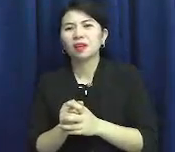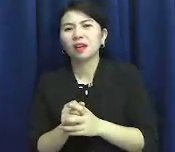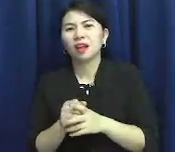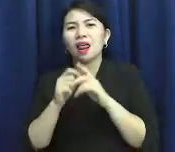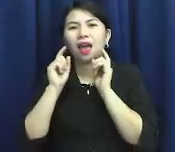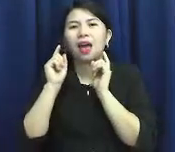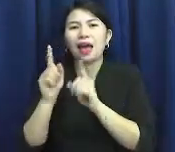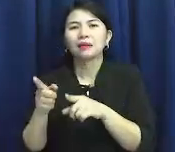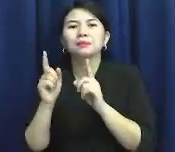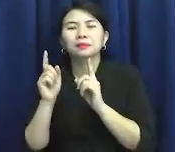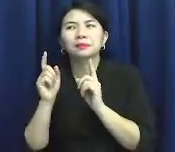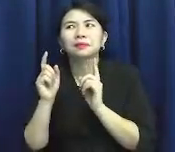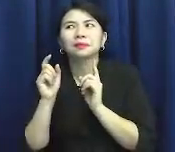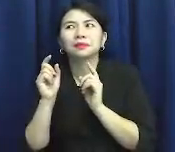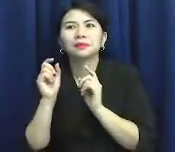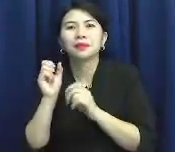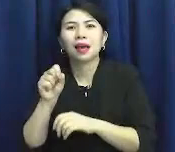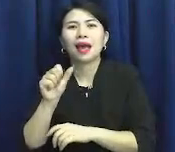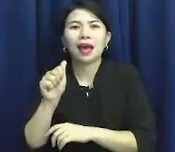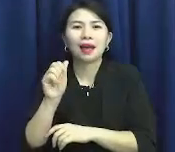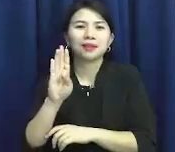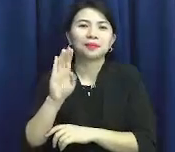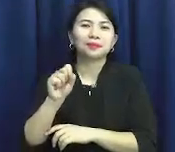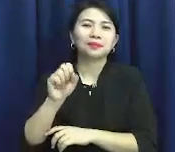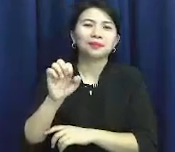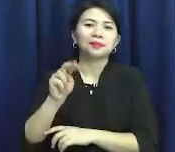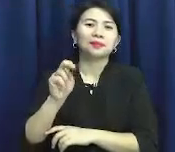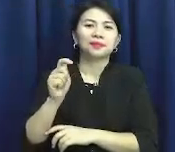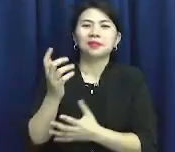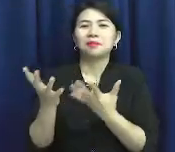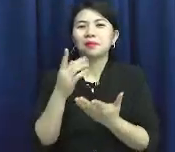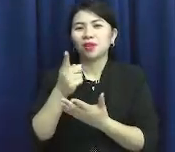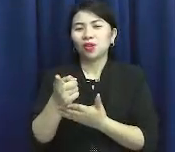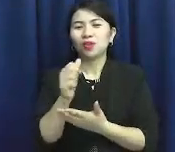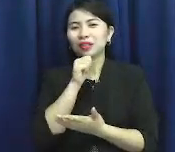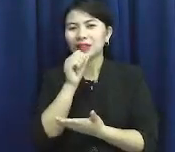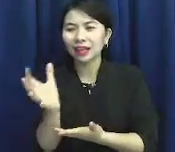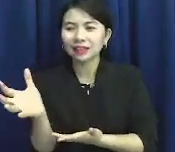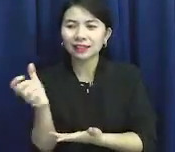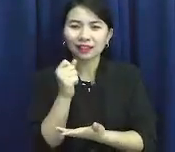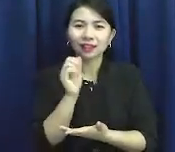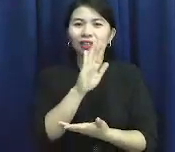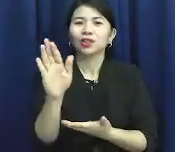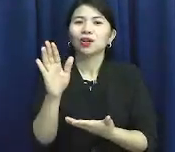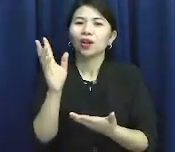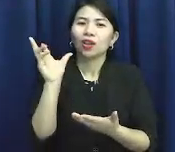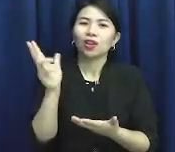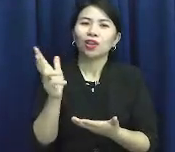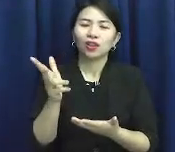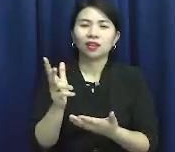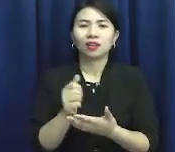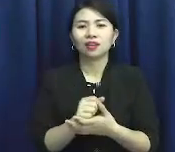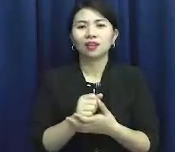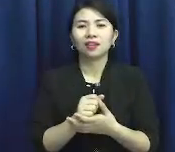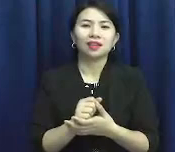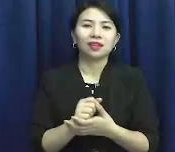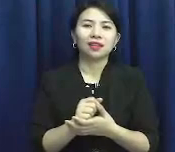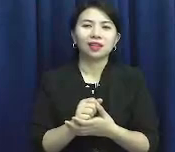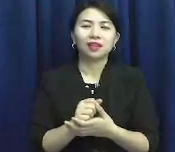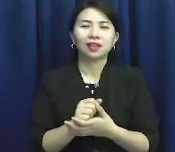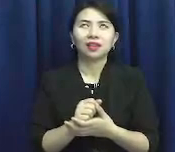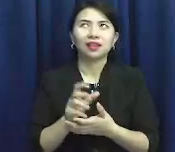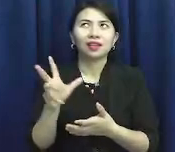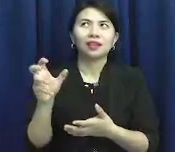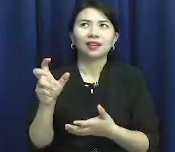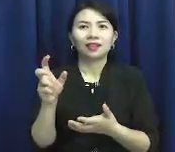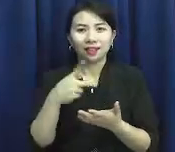Baka ma-miss mo yung Christmas bonus. So you will do everything para para hindi mo ma-miss yung mga bagay na yun. Pero